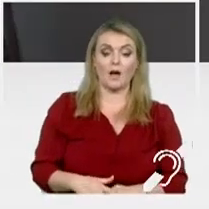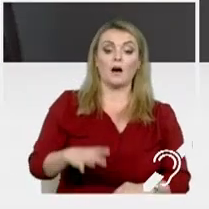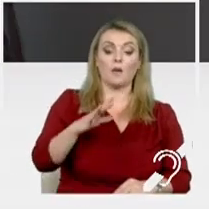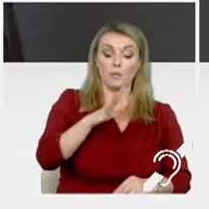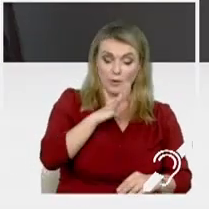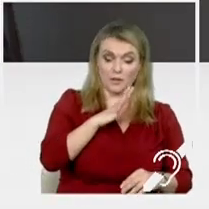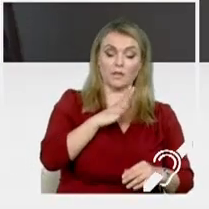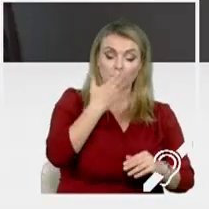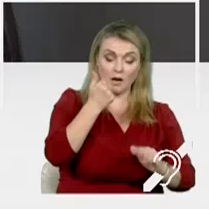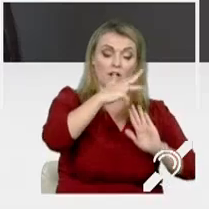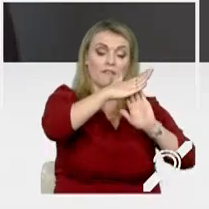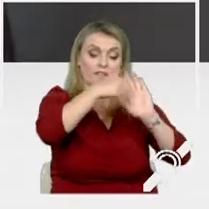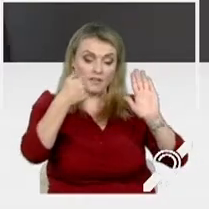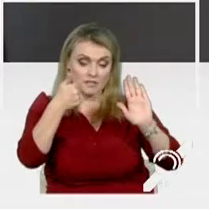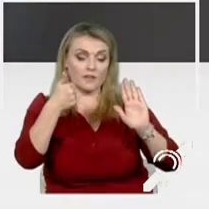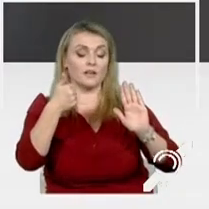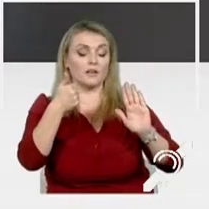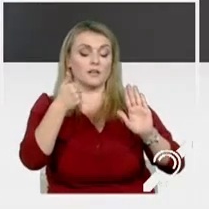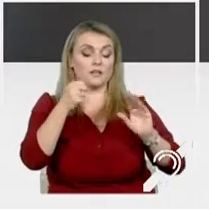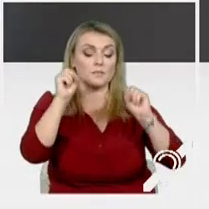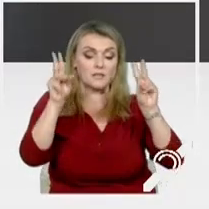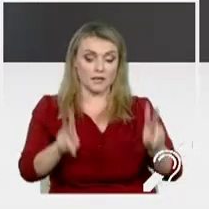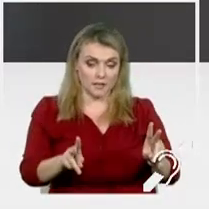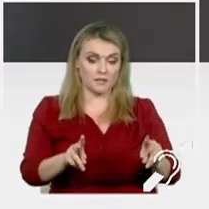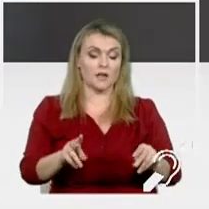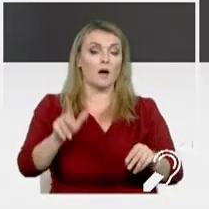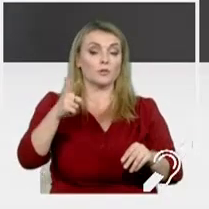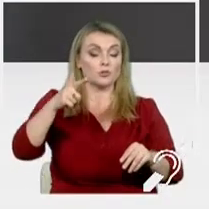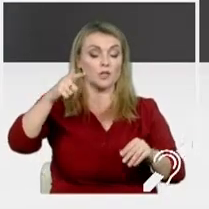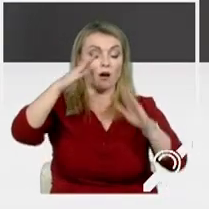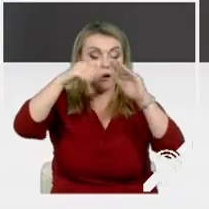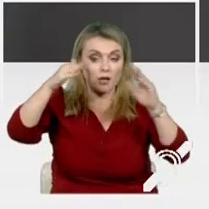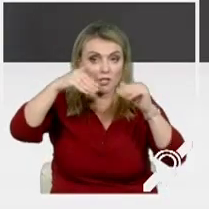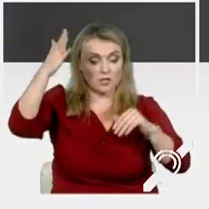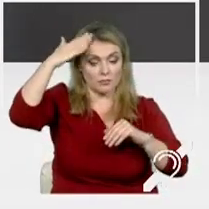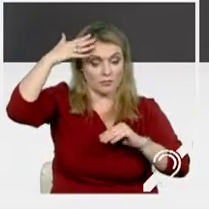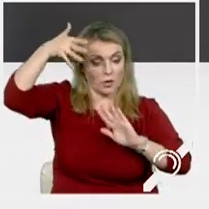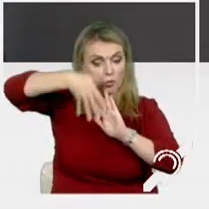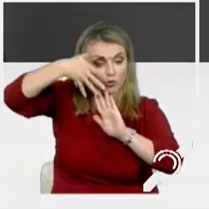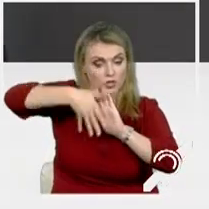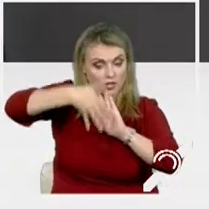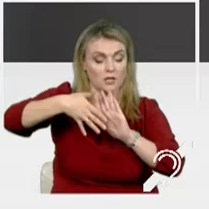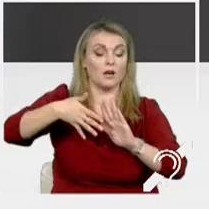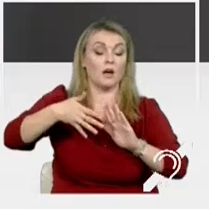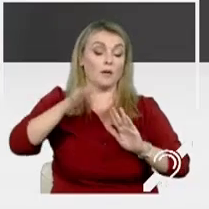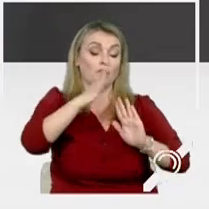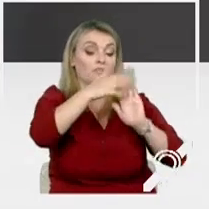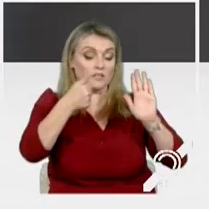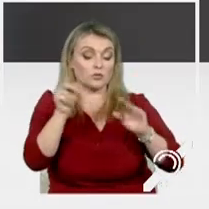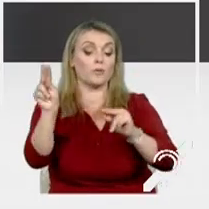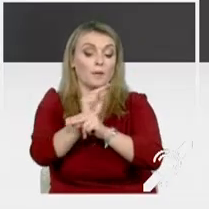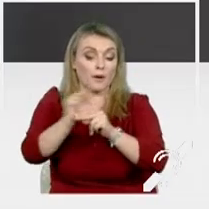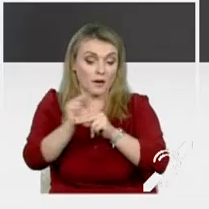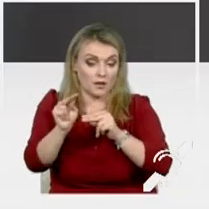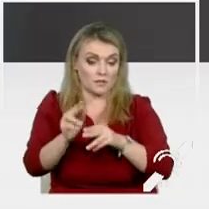curgea și băieții care reparat podul. Cred că e la dânșic. Eu lucrat cu